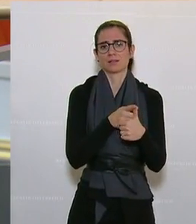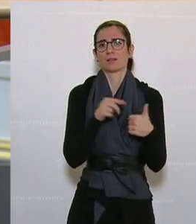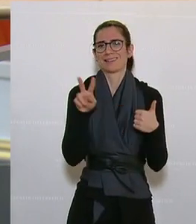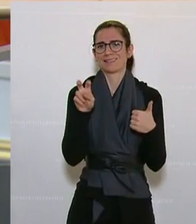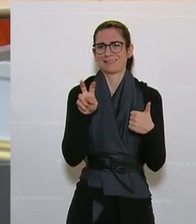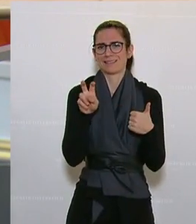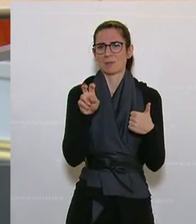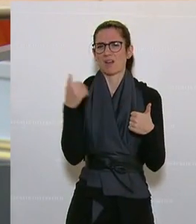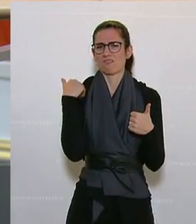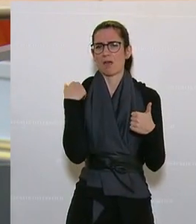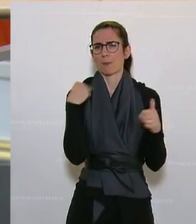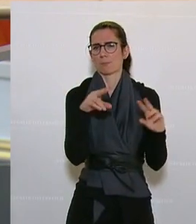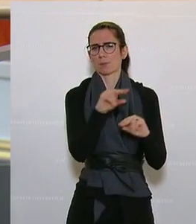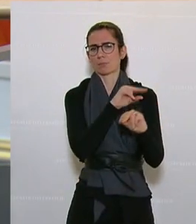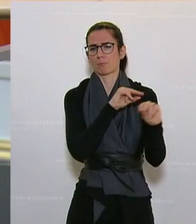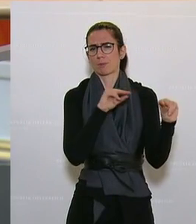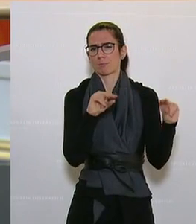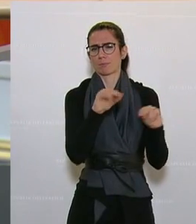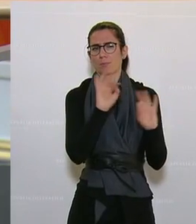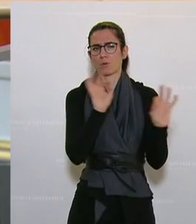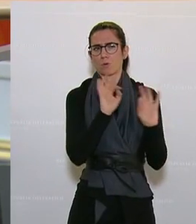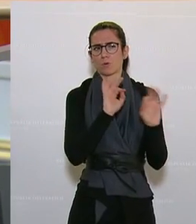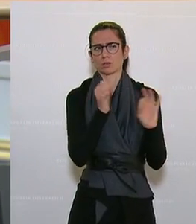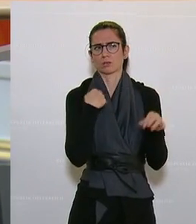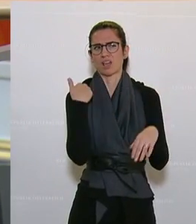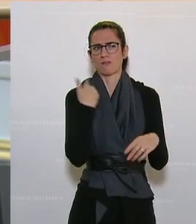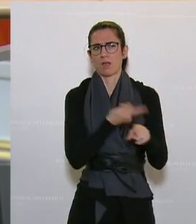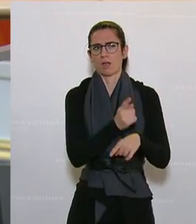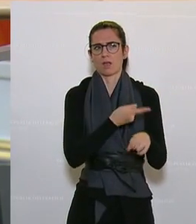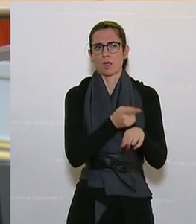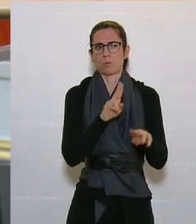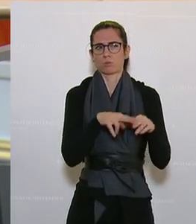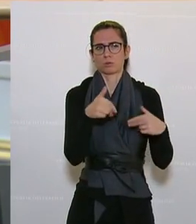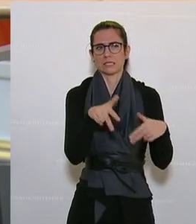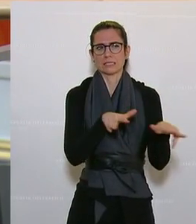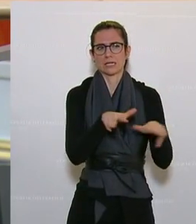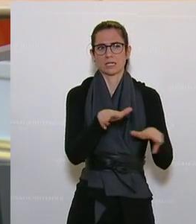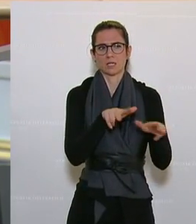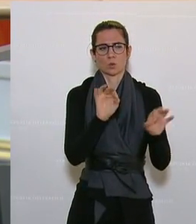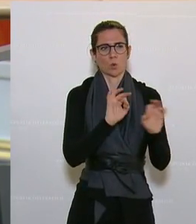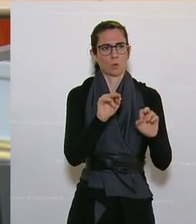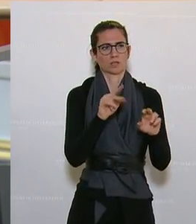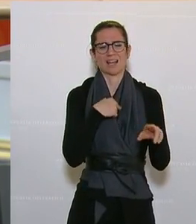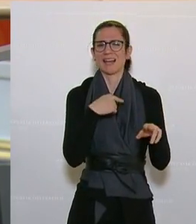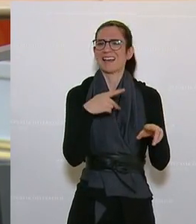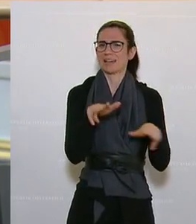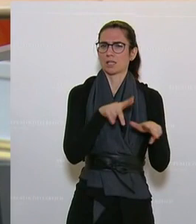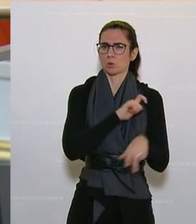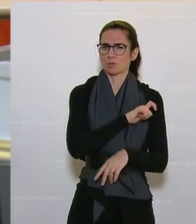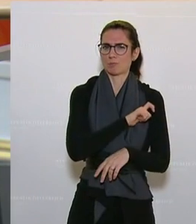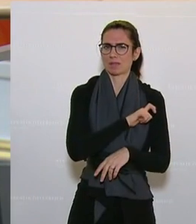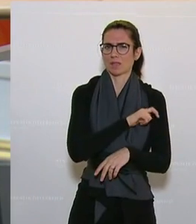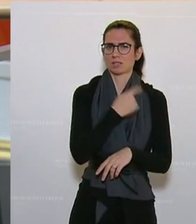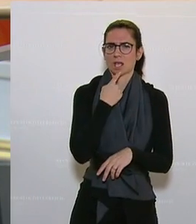Das eine war, dass moniert wurde oder irrigerweise behauptet wurde, dass die Bundesregierung oder die Regierungsfraktionen der Meinung seien,